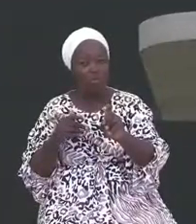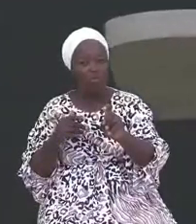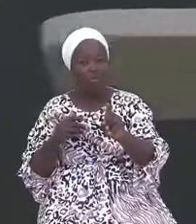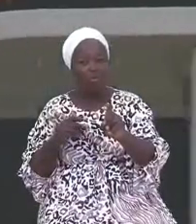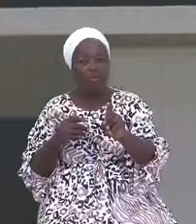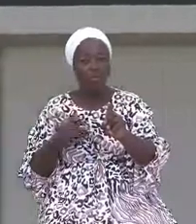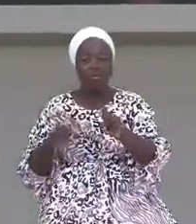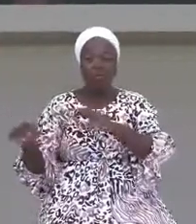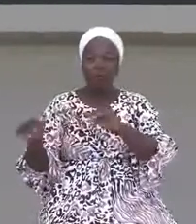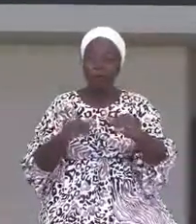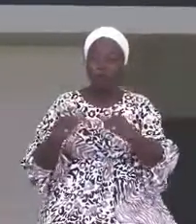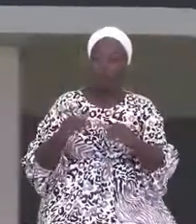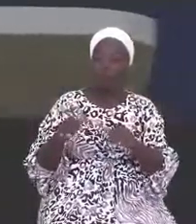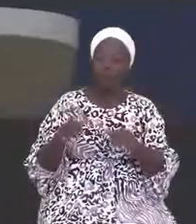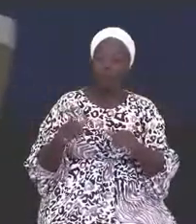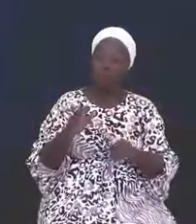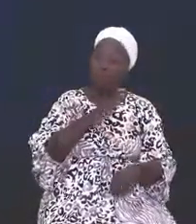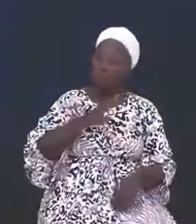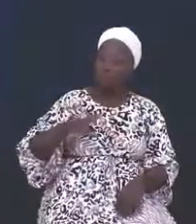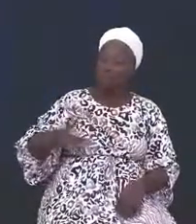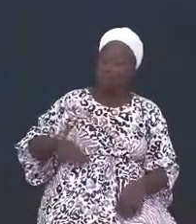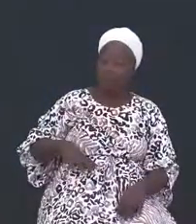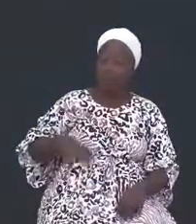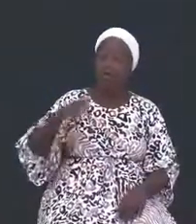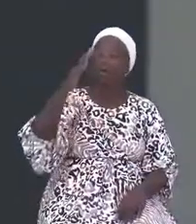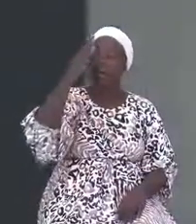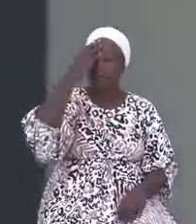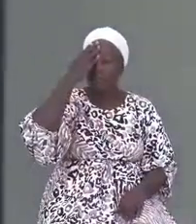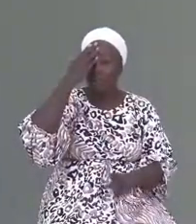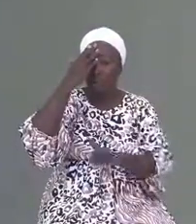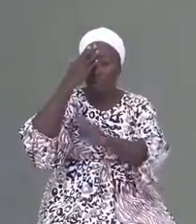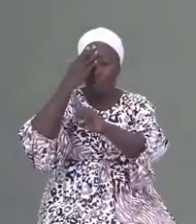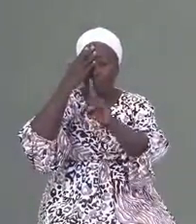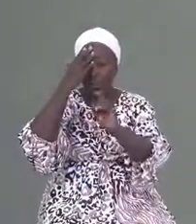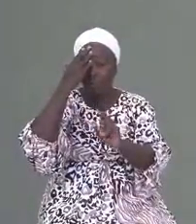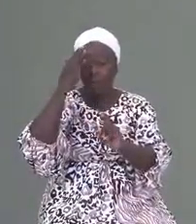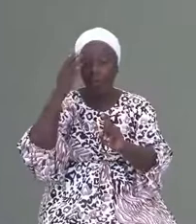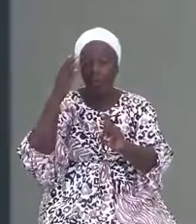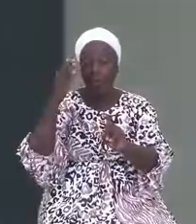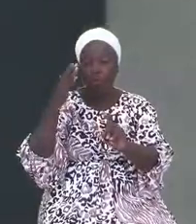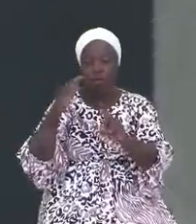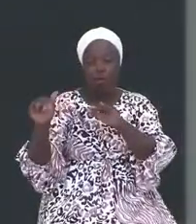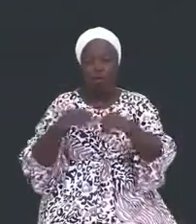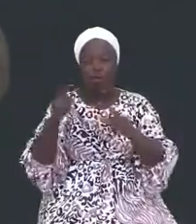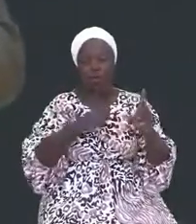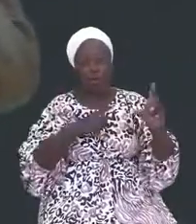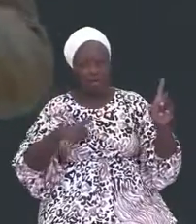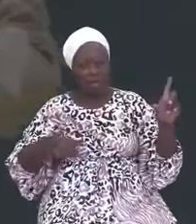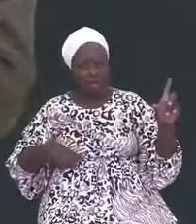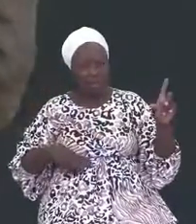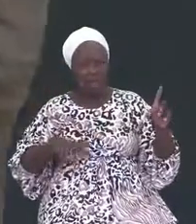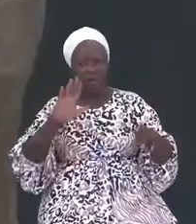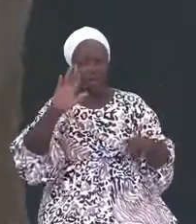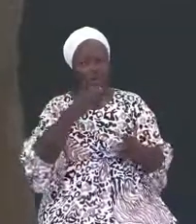est-ce que Christ le sait est-ce que le Seigneur ton